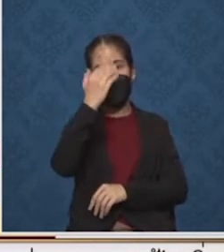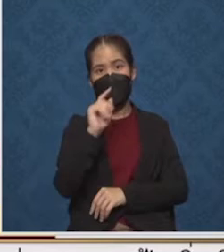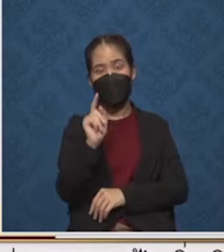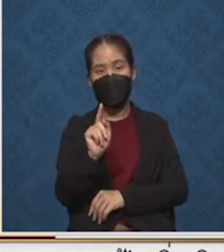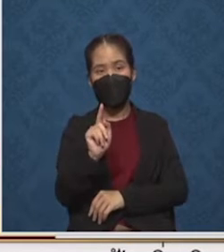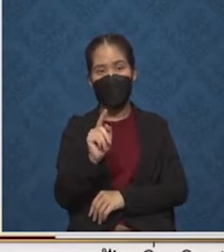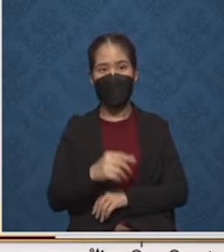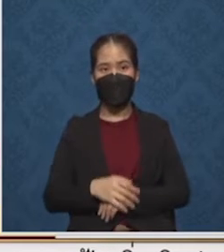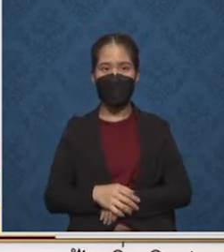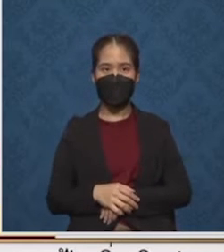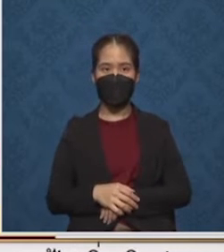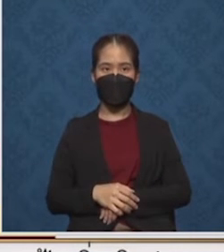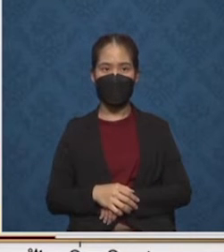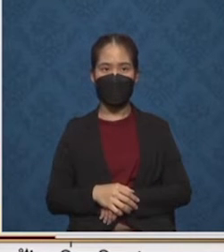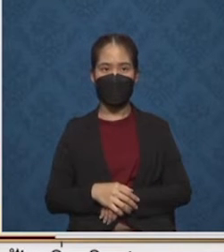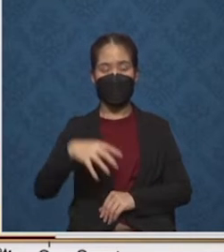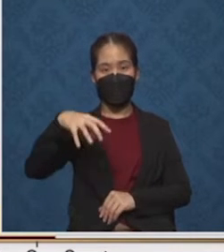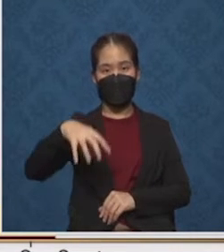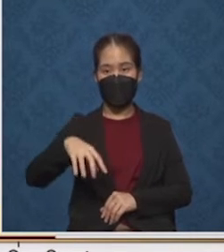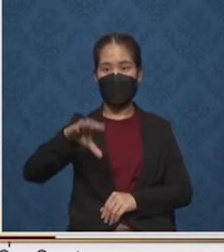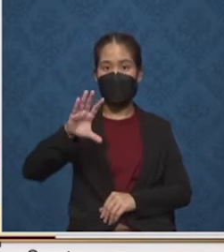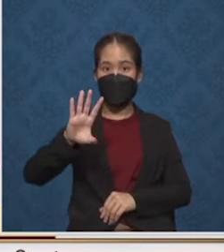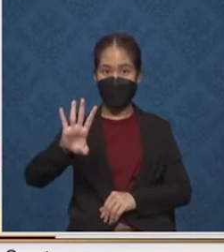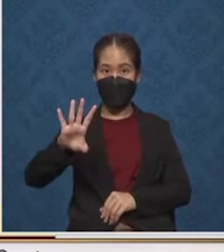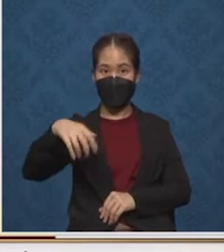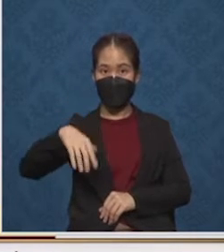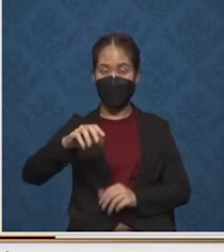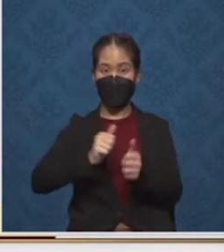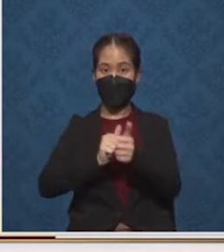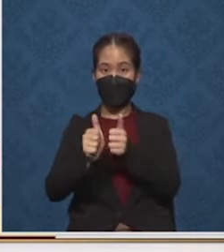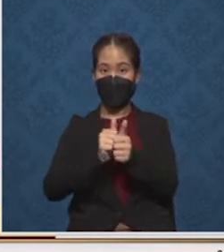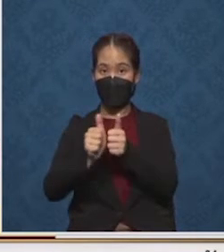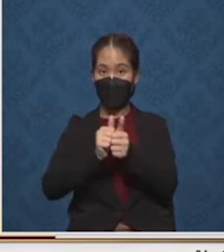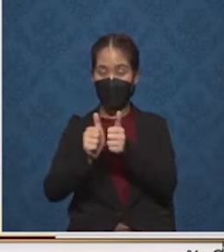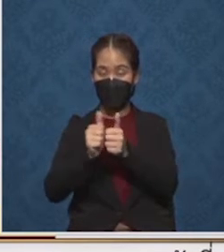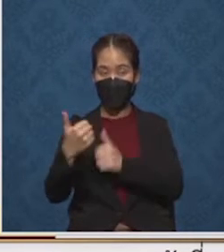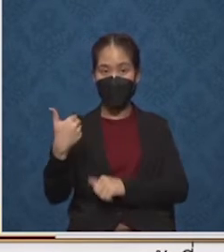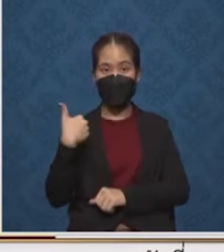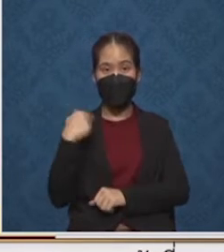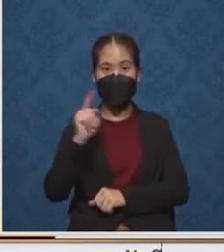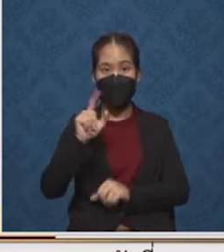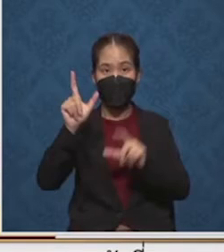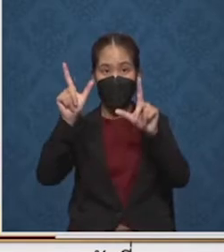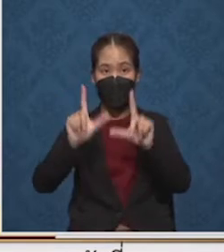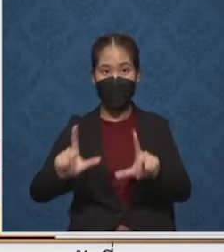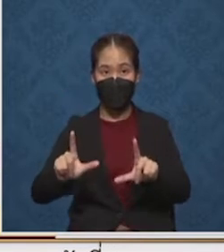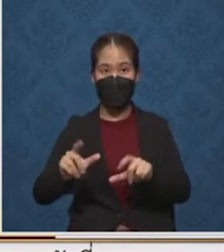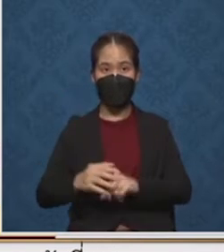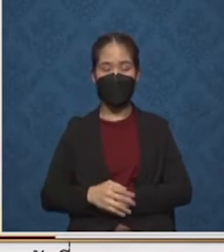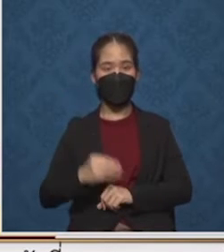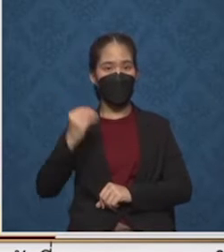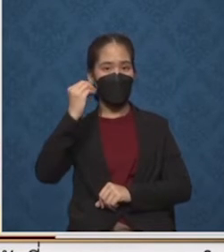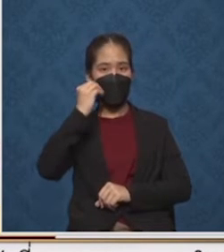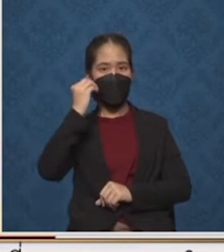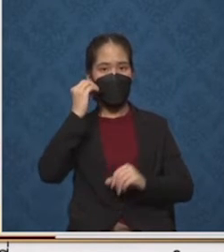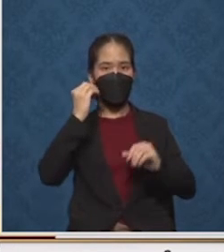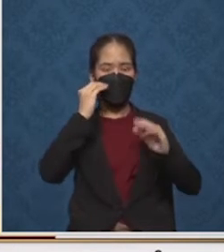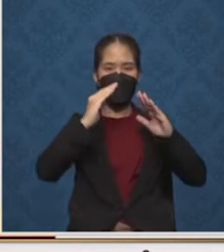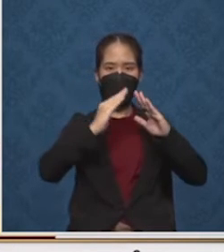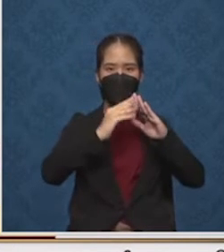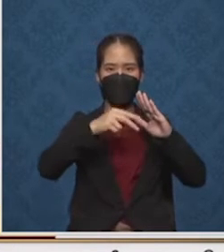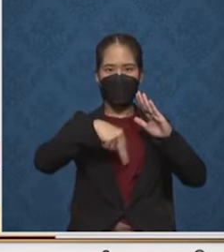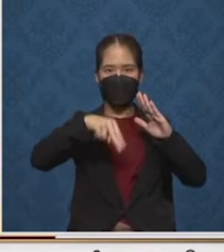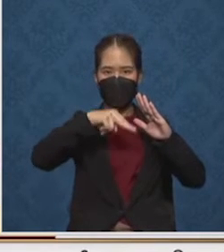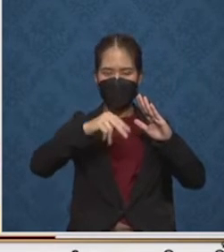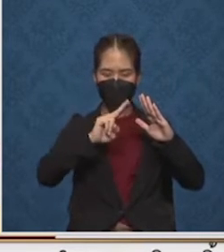เพราะบริษัทที่จะเข้าการแข่งขันน่ะเขามีลักษณะของเป็น Home Useมา